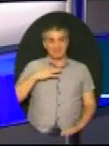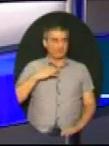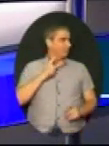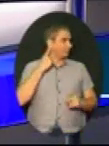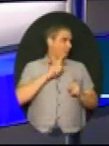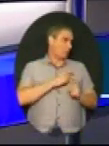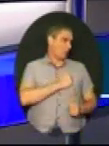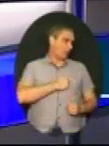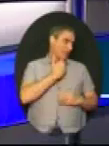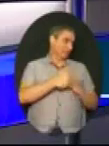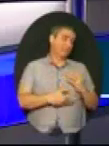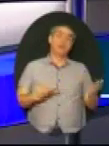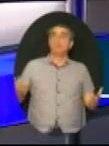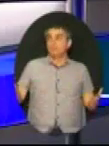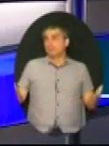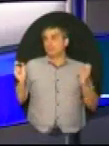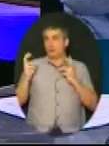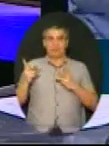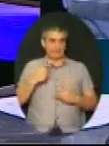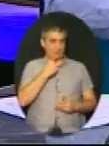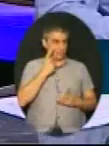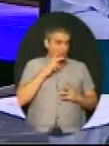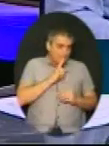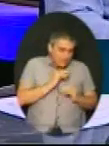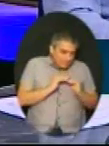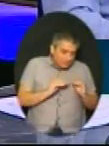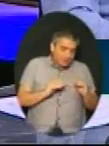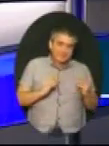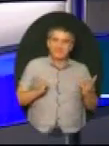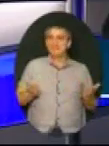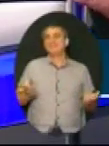כמו הספד, רוני. אוקיי. מה, אתה אומר את זה בלחש.